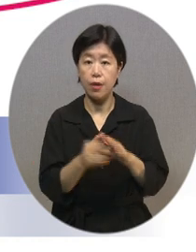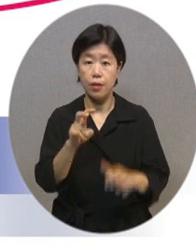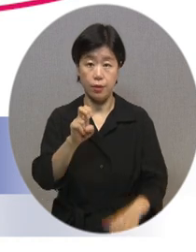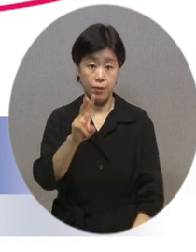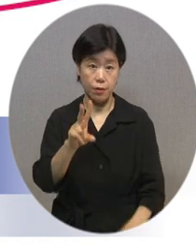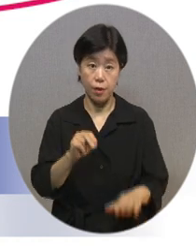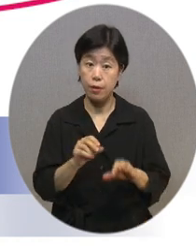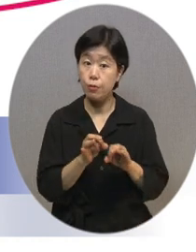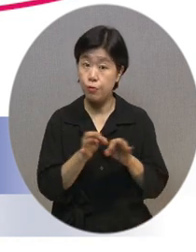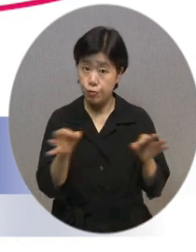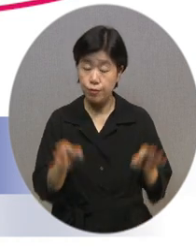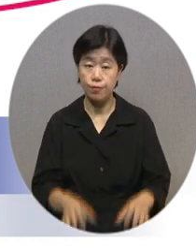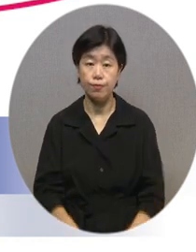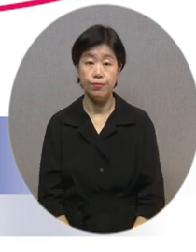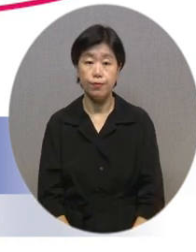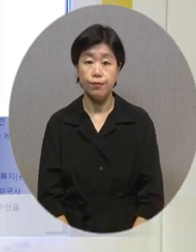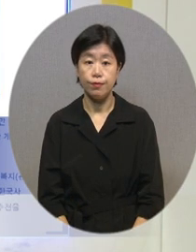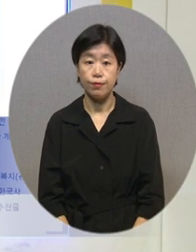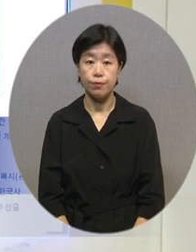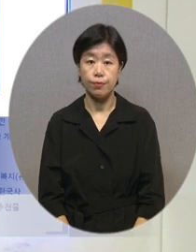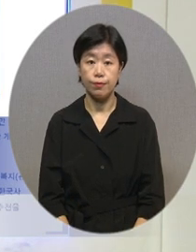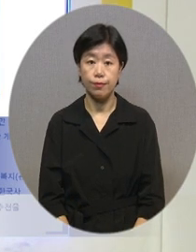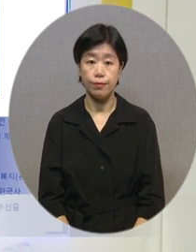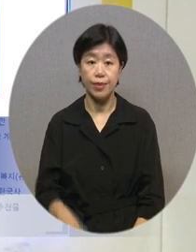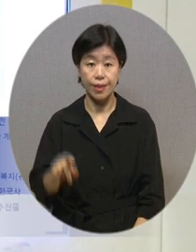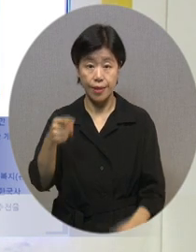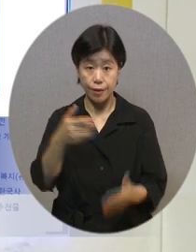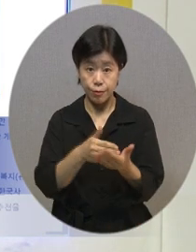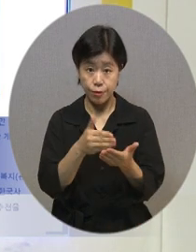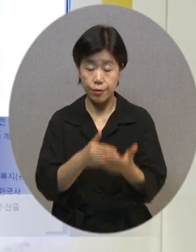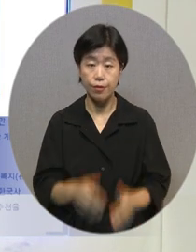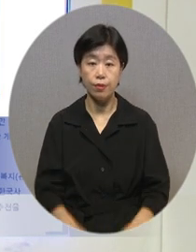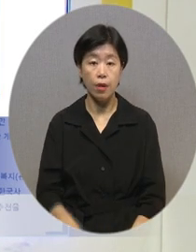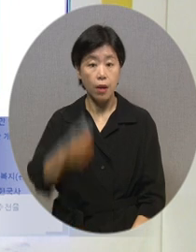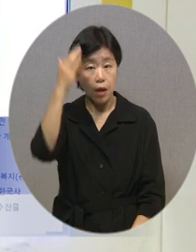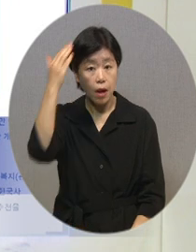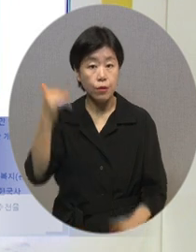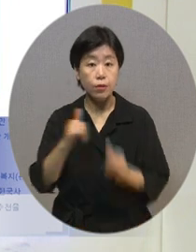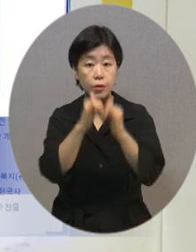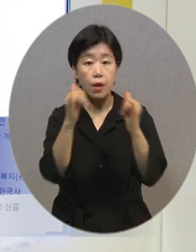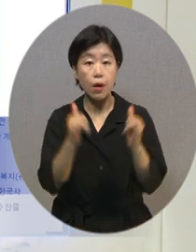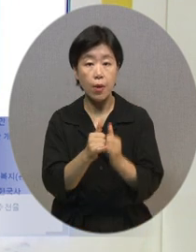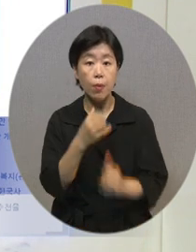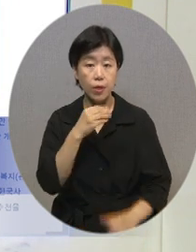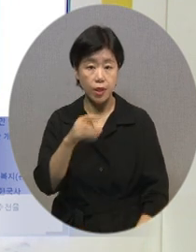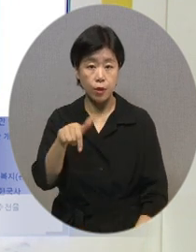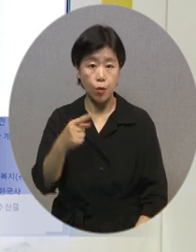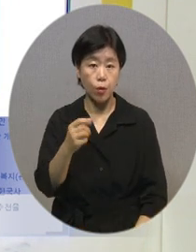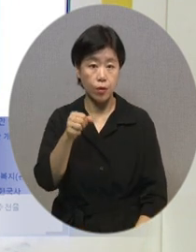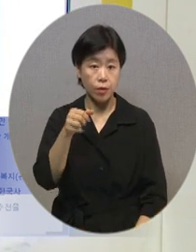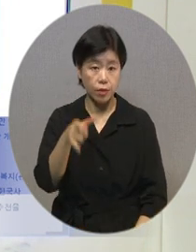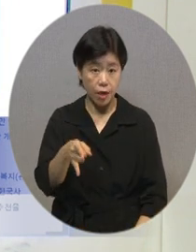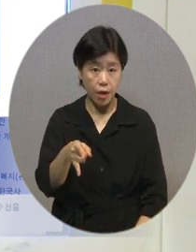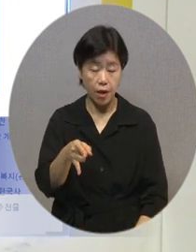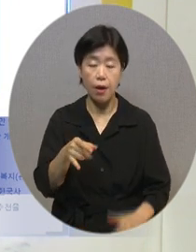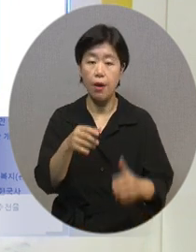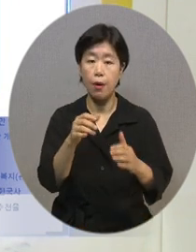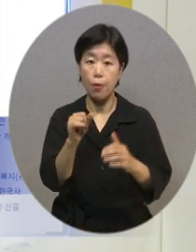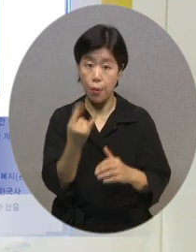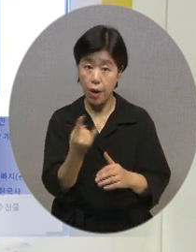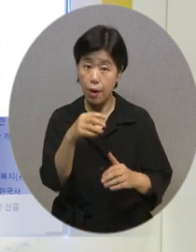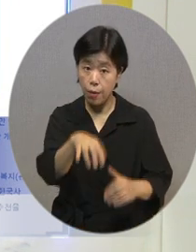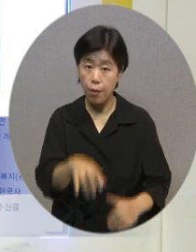지원됩니다 다음 뉴스입니다 한국 사회복지 공제회는 사회복지 현장의 숨은